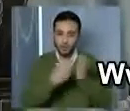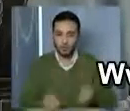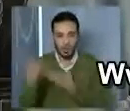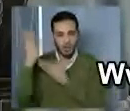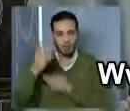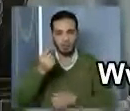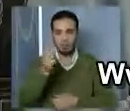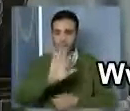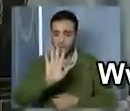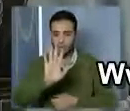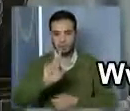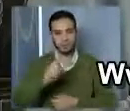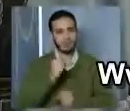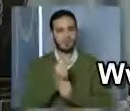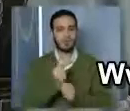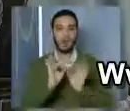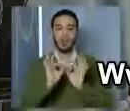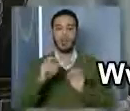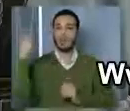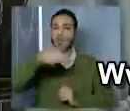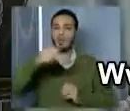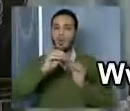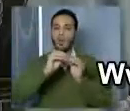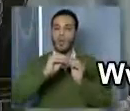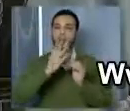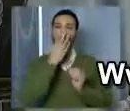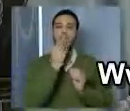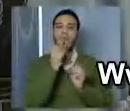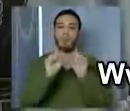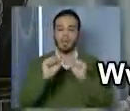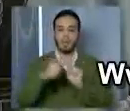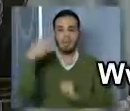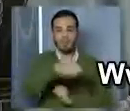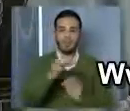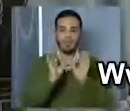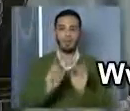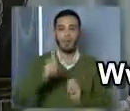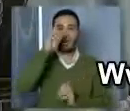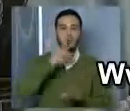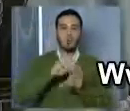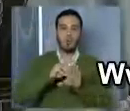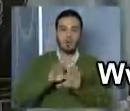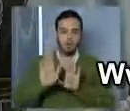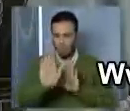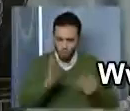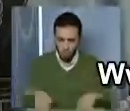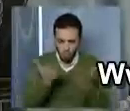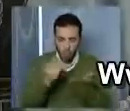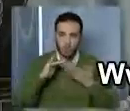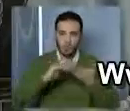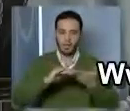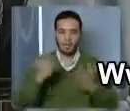ببلاش، ما لازم ندفع. ولولا دفع الله الناس بعضهم ببعض لفسدت